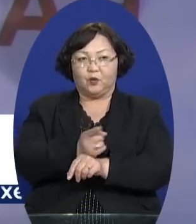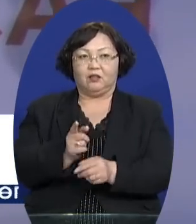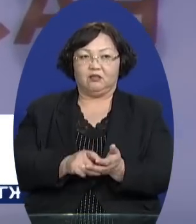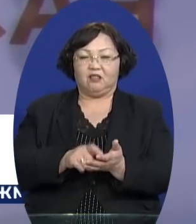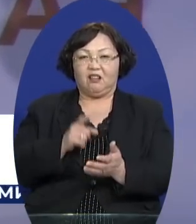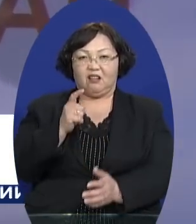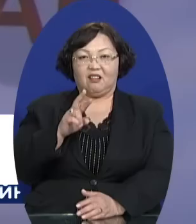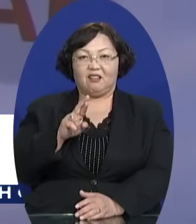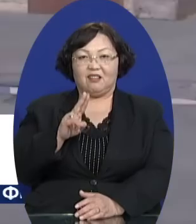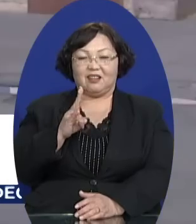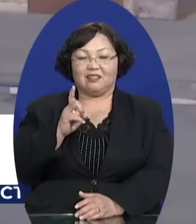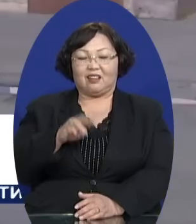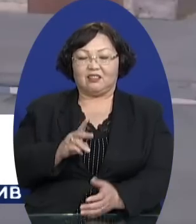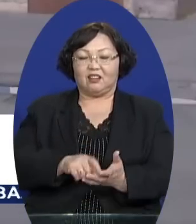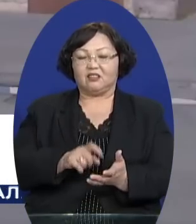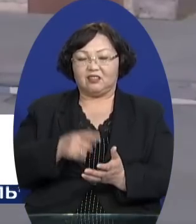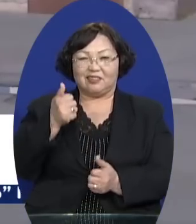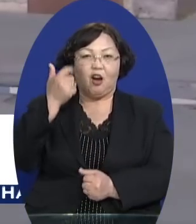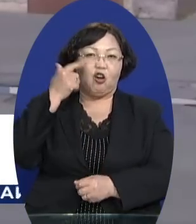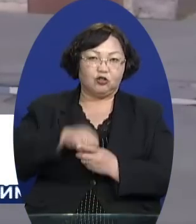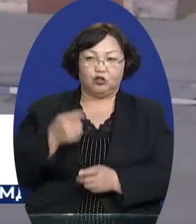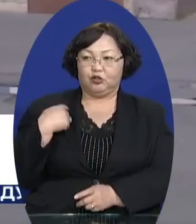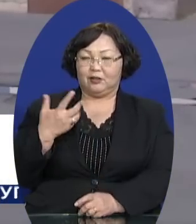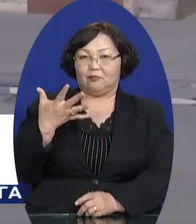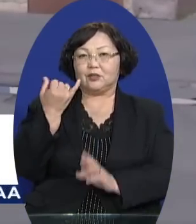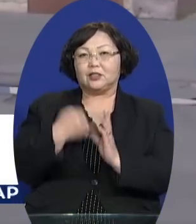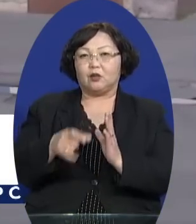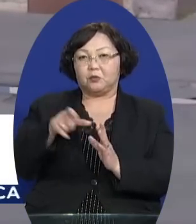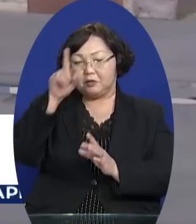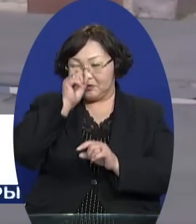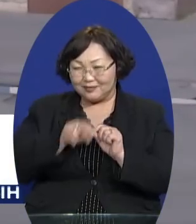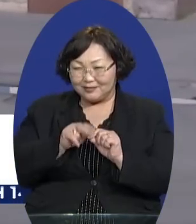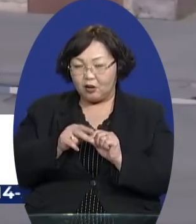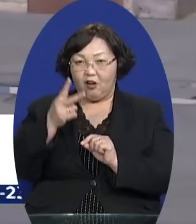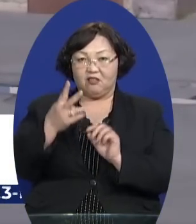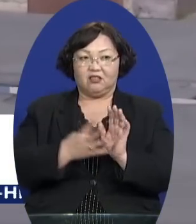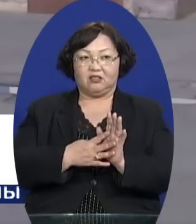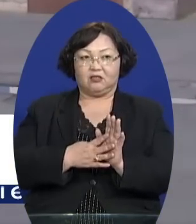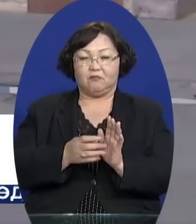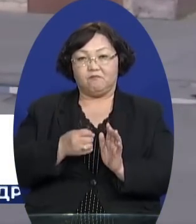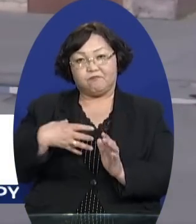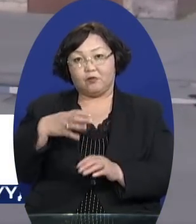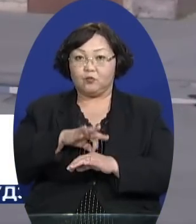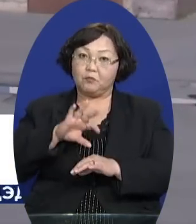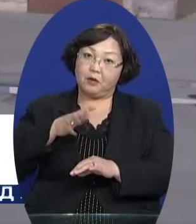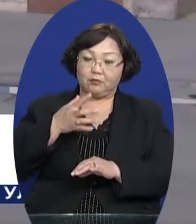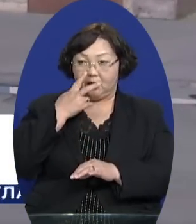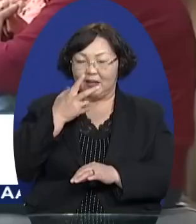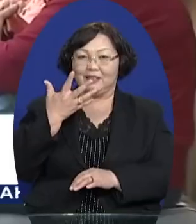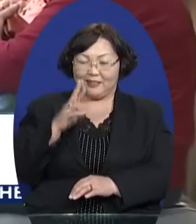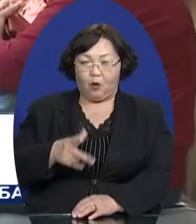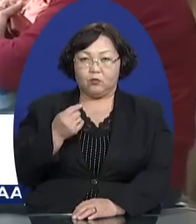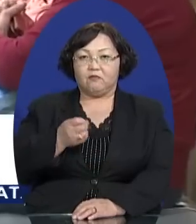хэмжээнд 560-аад хүнд үйлчлэгдсэн мөртлөө тэр дундаа 29 хавдрын магадлалыг илрүүлчихэд байна. А 5 шин хавдар